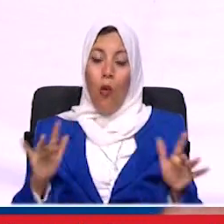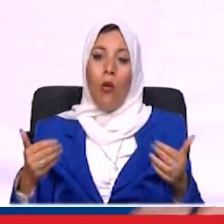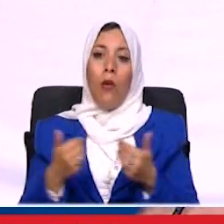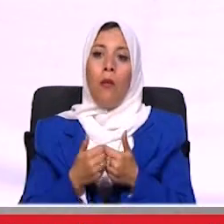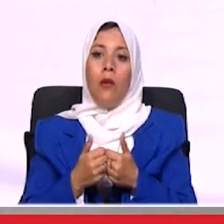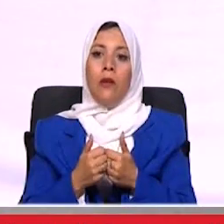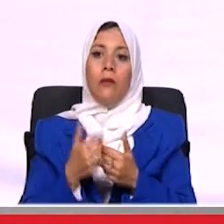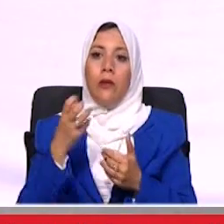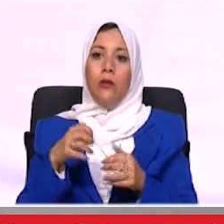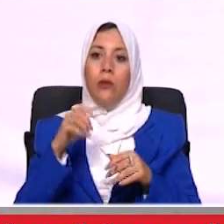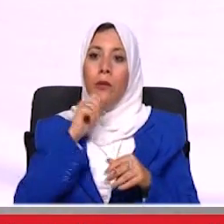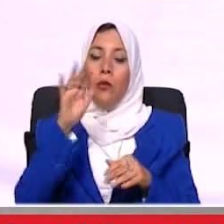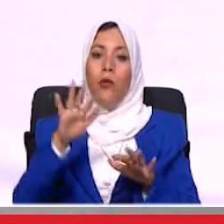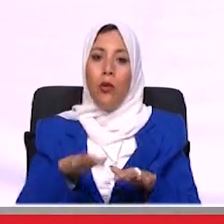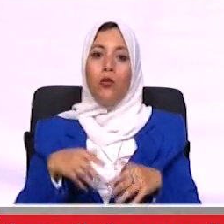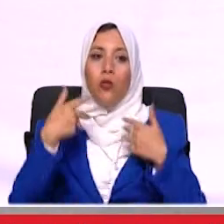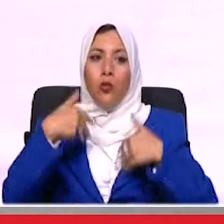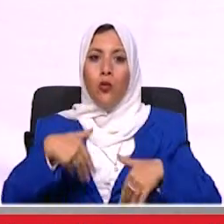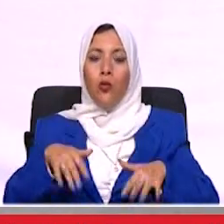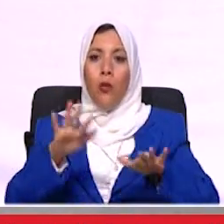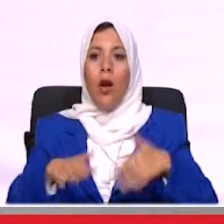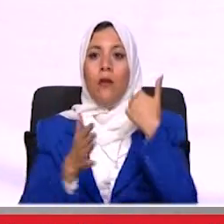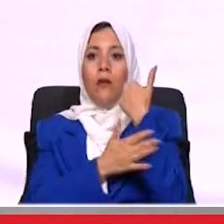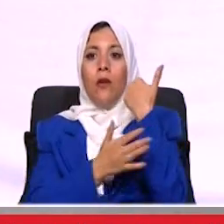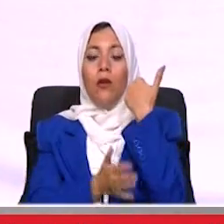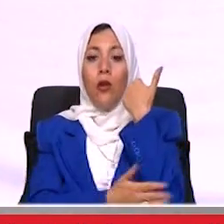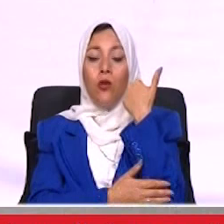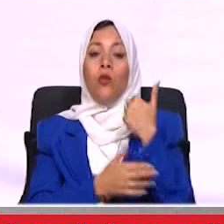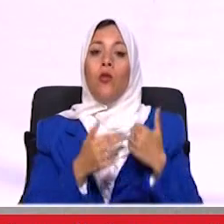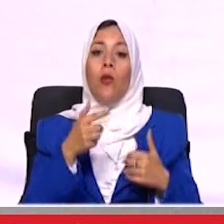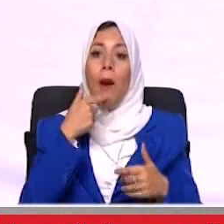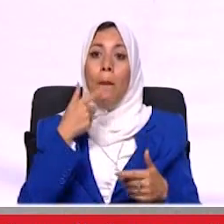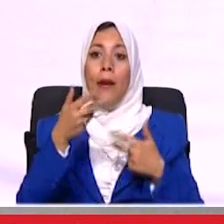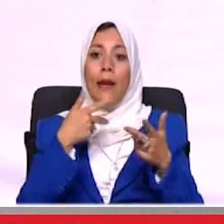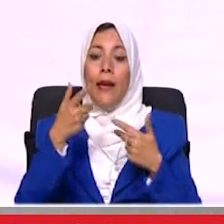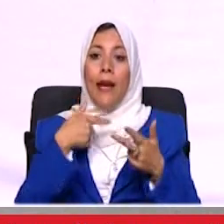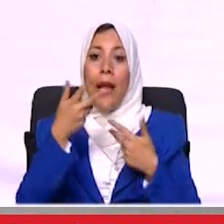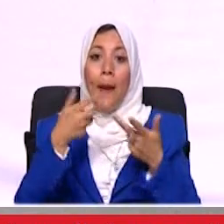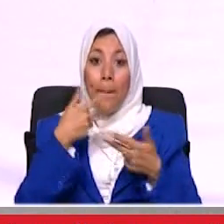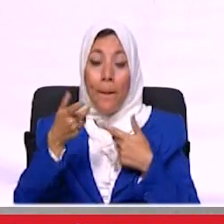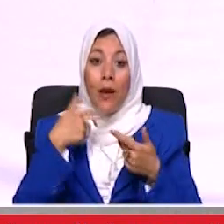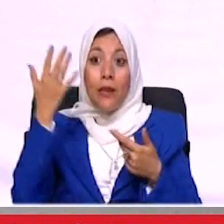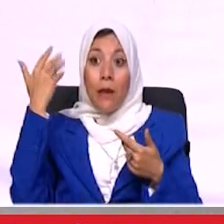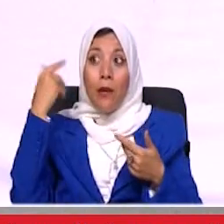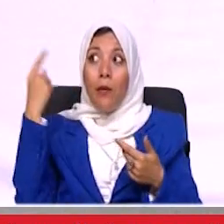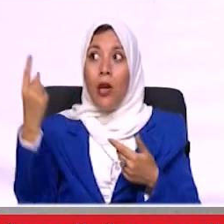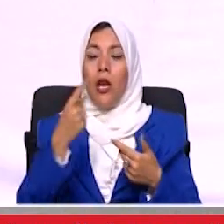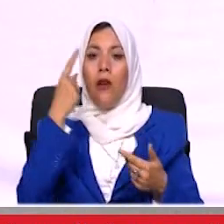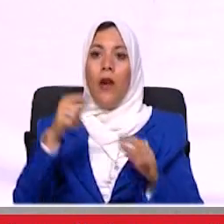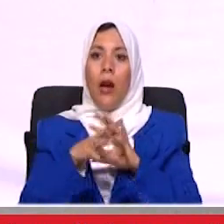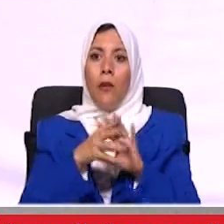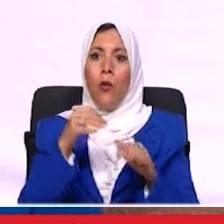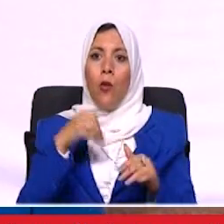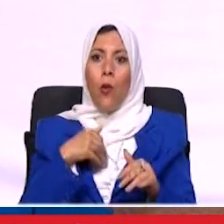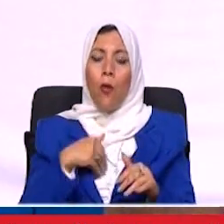بنقعد في سهرات، ويسرى كانت بتبقى معانا، وبقى قاعد على الارض وهو قاعد بيحكي لي عن